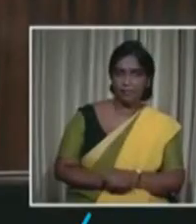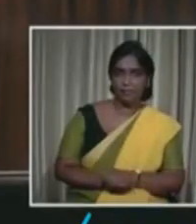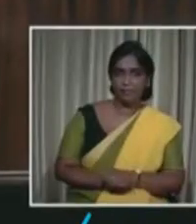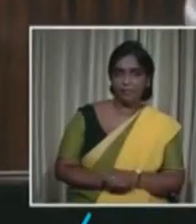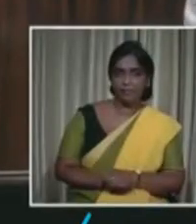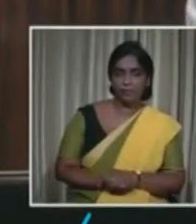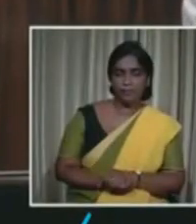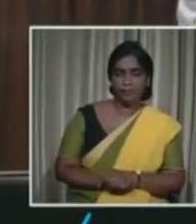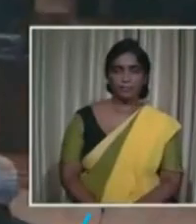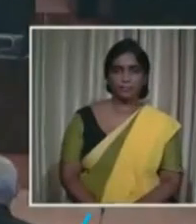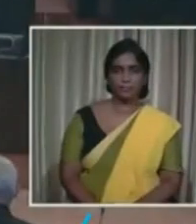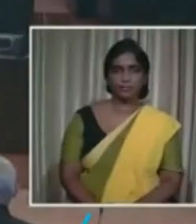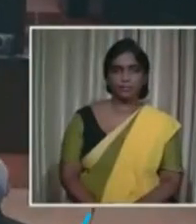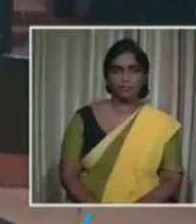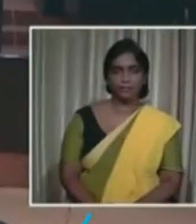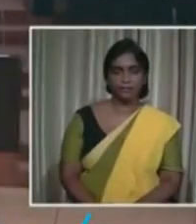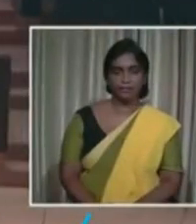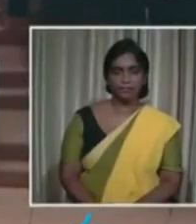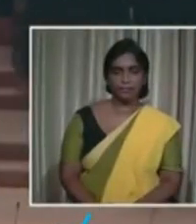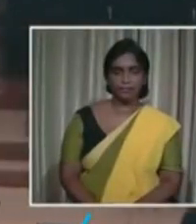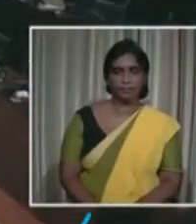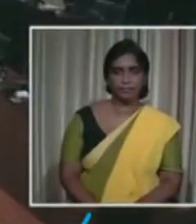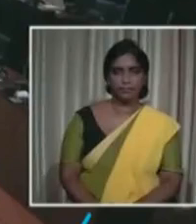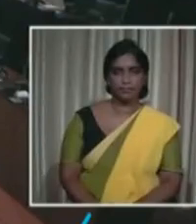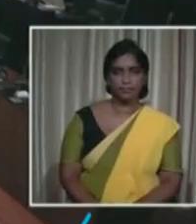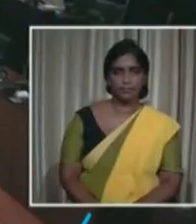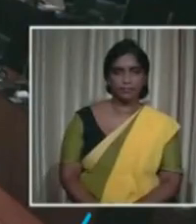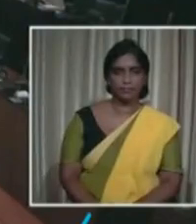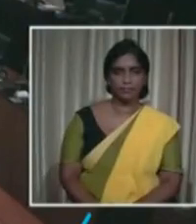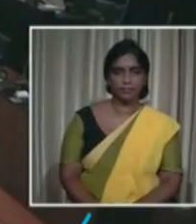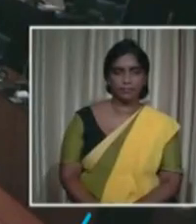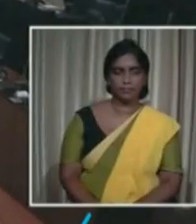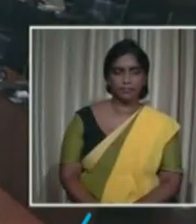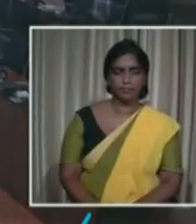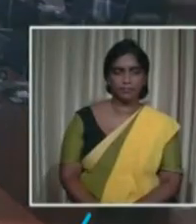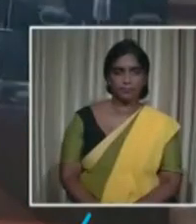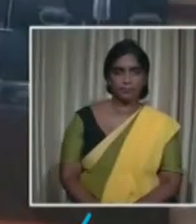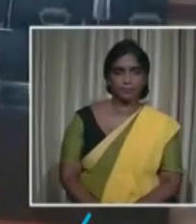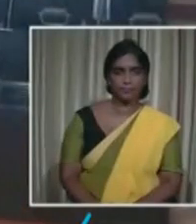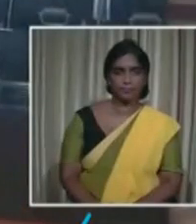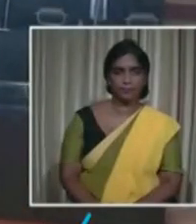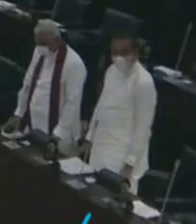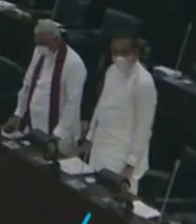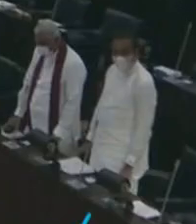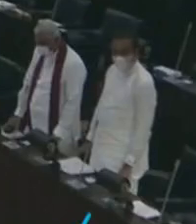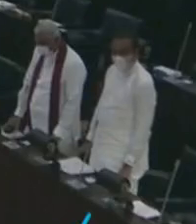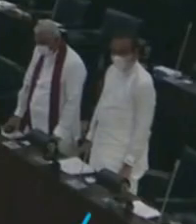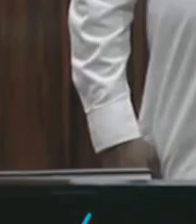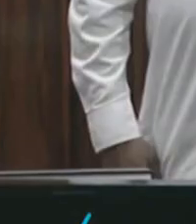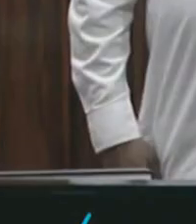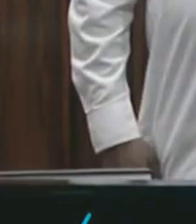මේ අතර පාස්කු ප්‍රහාරය සිහිපත් කරමින් පාර්ලිමේන්තුවේ විනාඩියක නිශ්ශබ්දතාවයක්ද සුරැකීම සිදු කළා